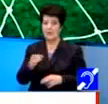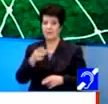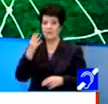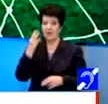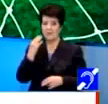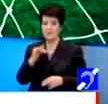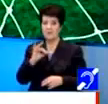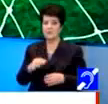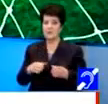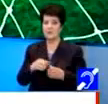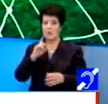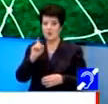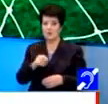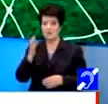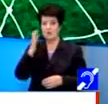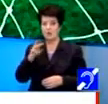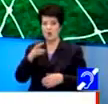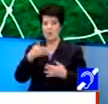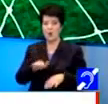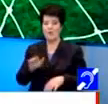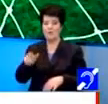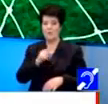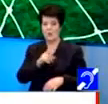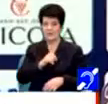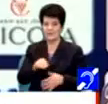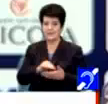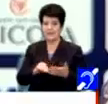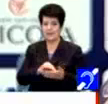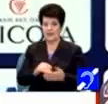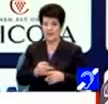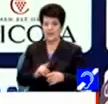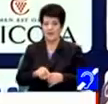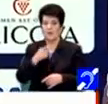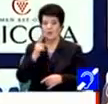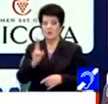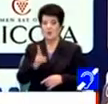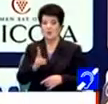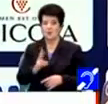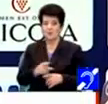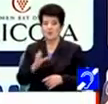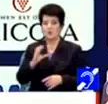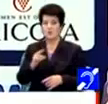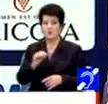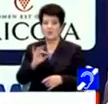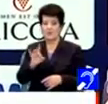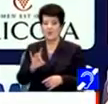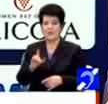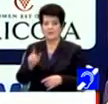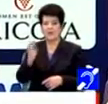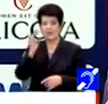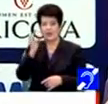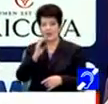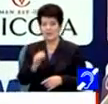Republica Moldova și echipa ucraineană Cernomoriț din Odessa. Antrenorul Semion Altman va testa 20 de jucători de la echipele Sheriff Tiraspol,